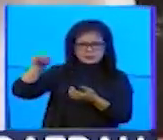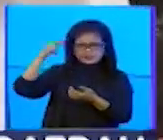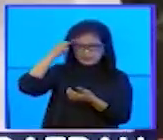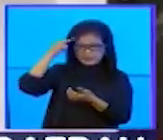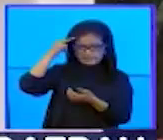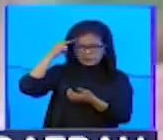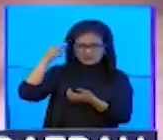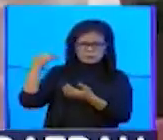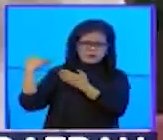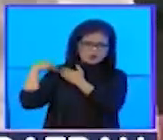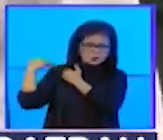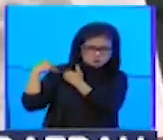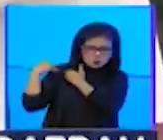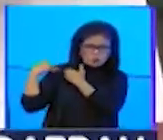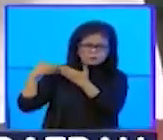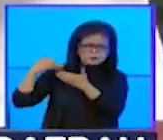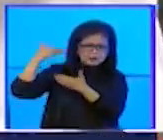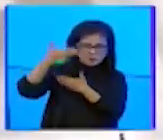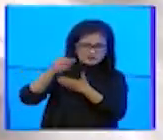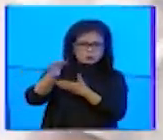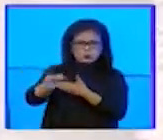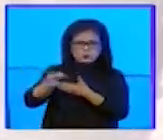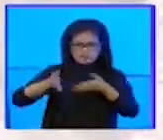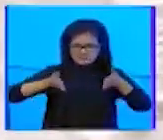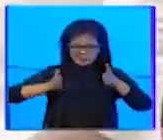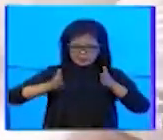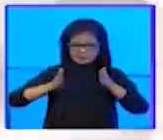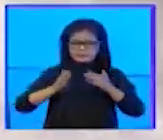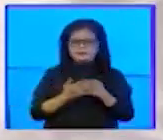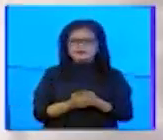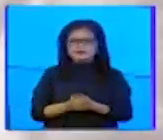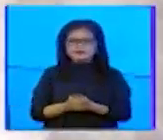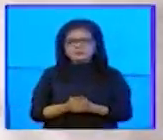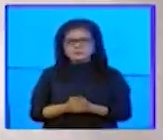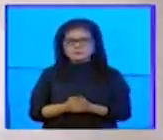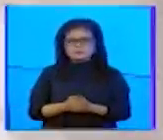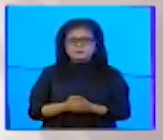wilayah Kota Medan. Dari Medan, Sumatera Utara, Tim Liputan iNews melaporkan.